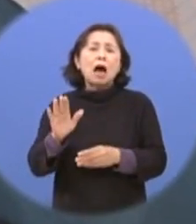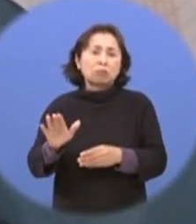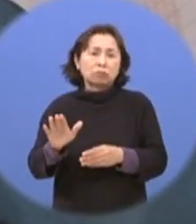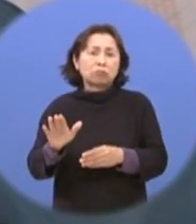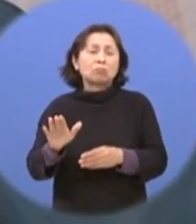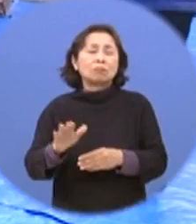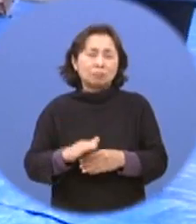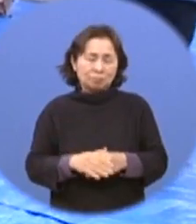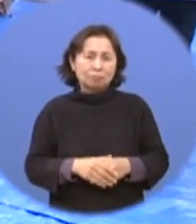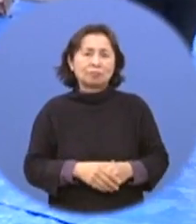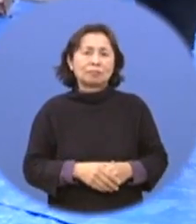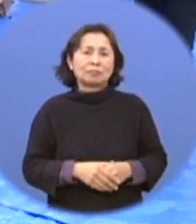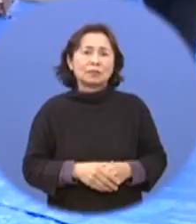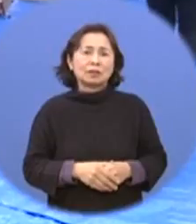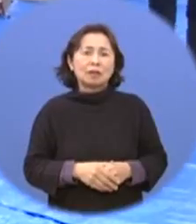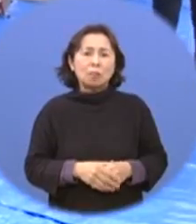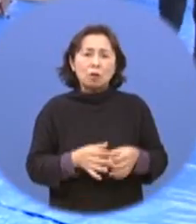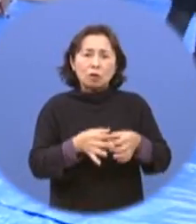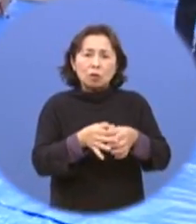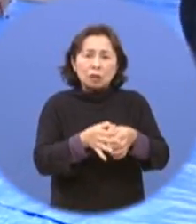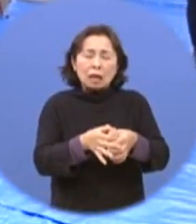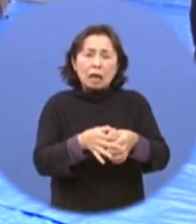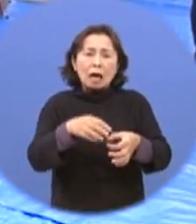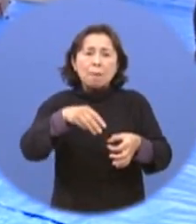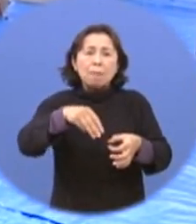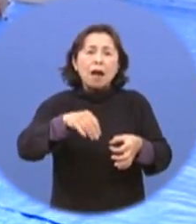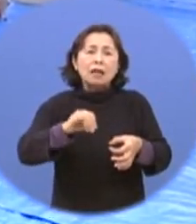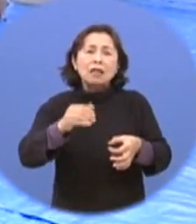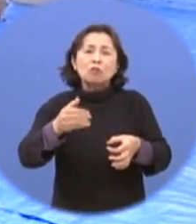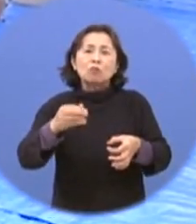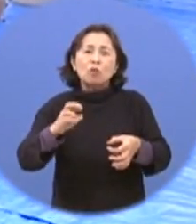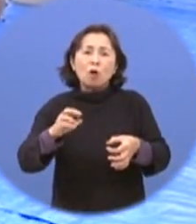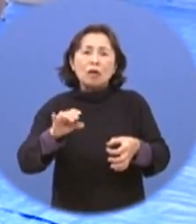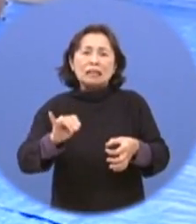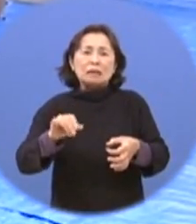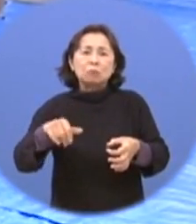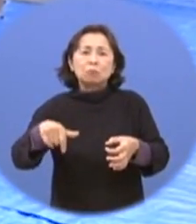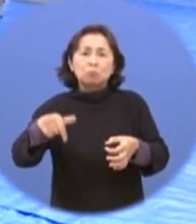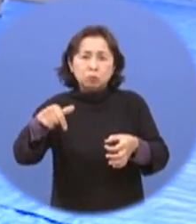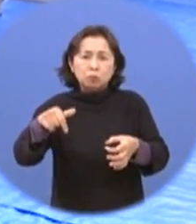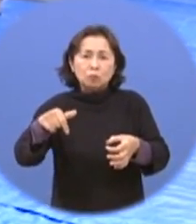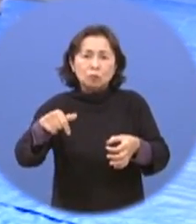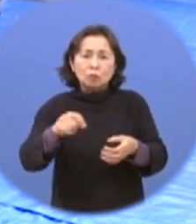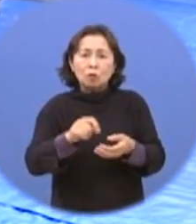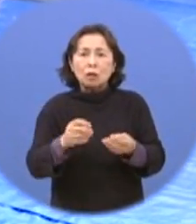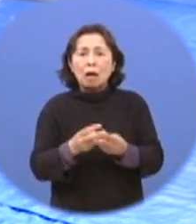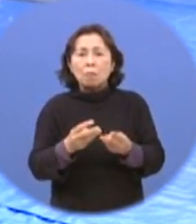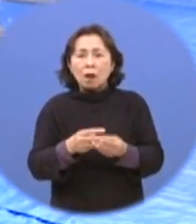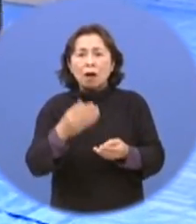けどまあくるチップのナンバー大和1持ってないように三男夜見町